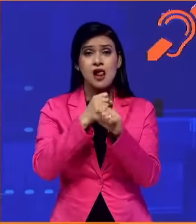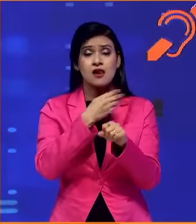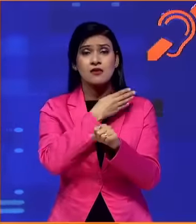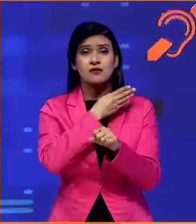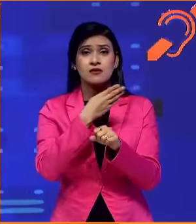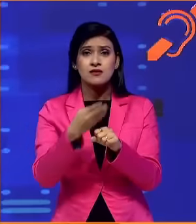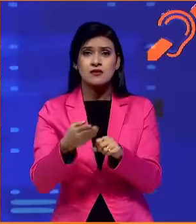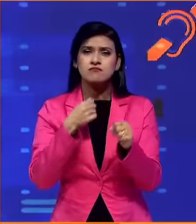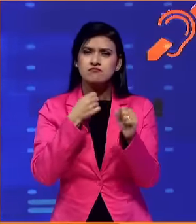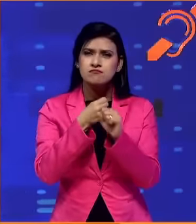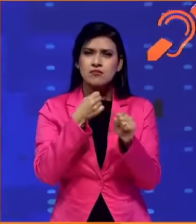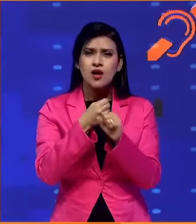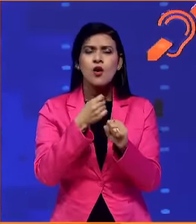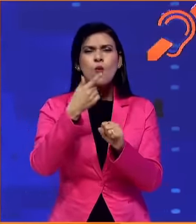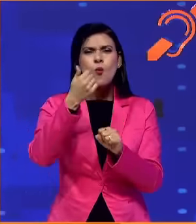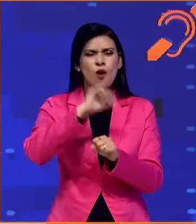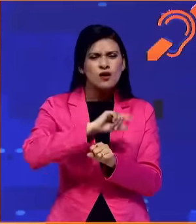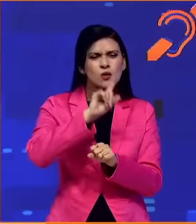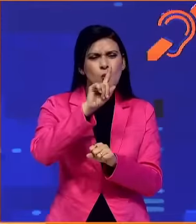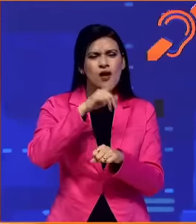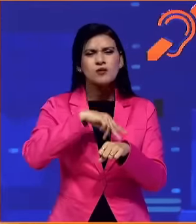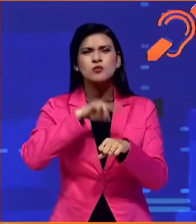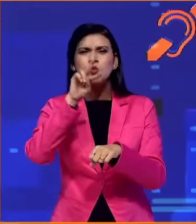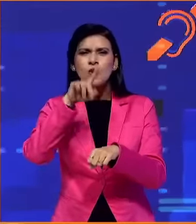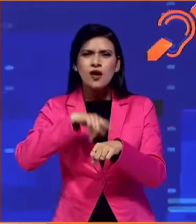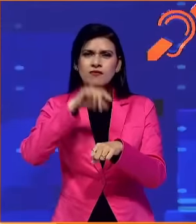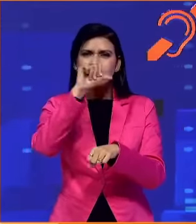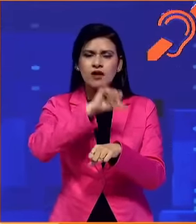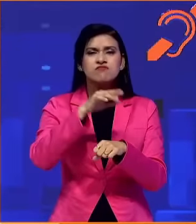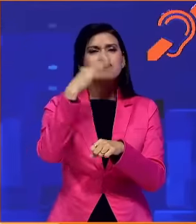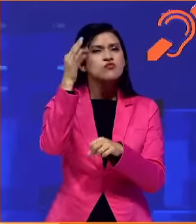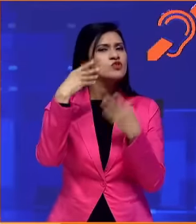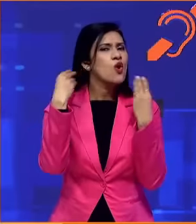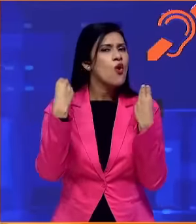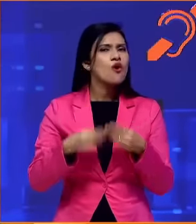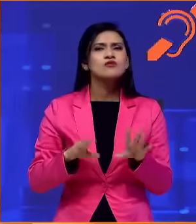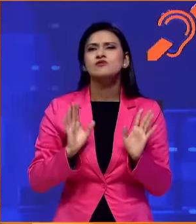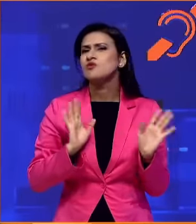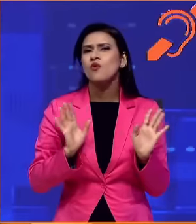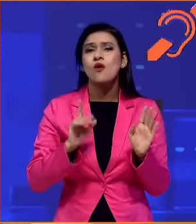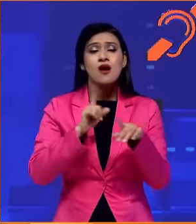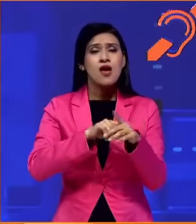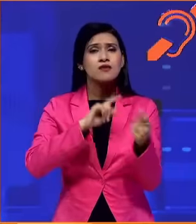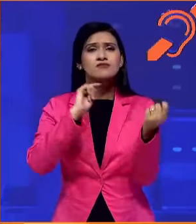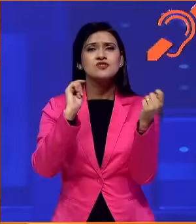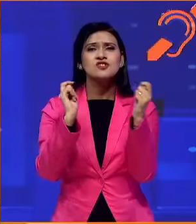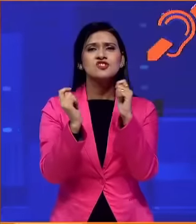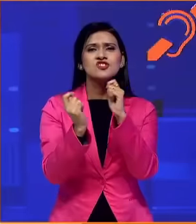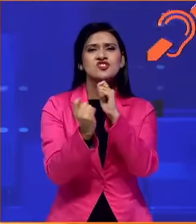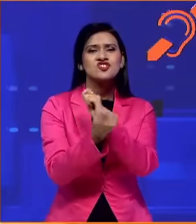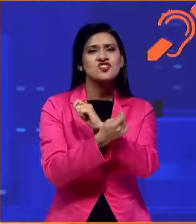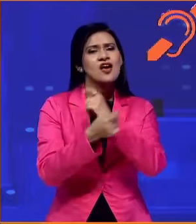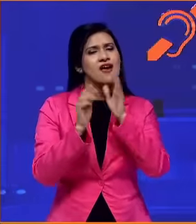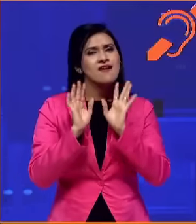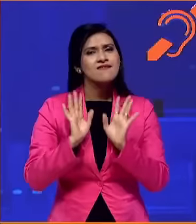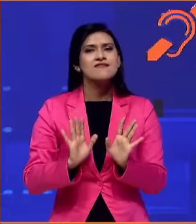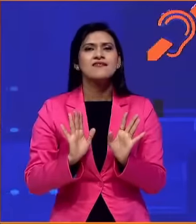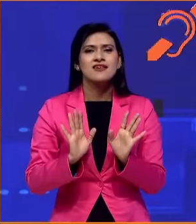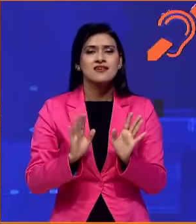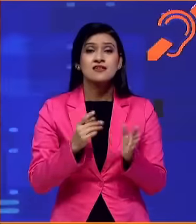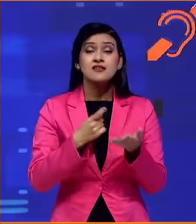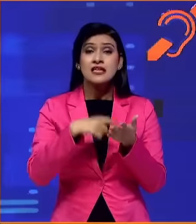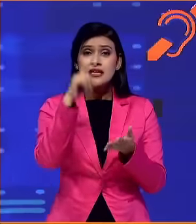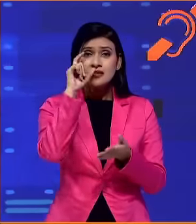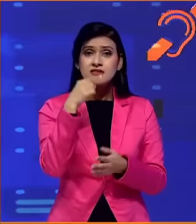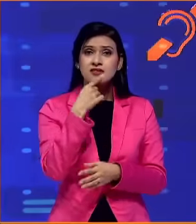इसकामतलबयहनहींहैकि एकयादोचुनावहारनेसेहमाराभविष्यतयहोजाएगा। समयबदलतारहताहै।मेरामानना ​​हैकि आपकोजोभी